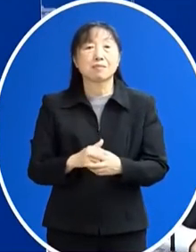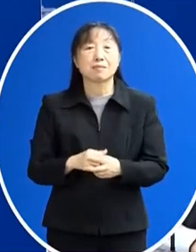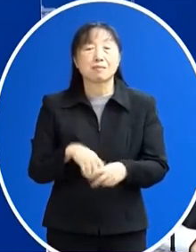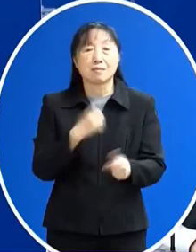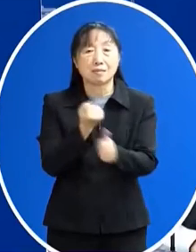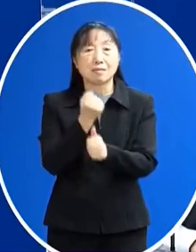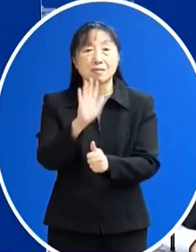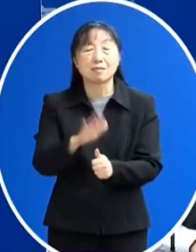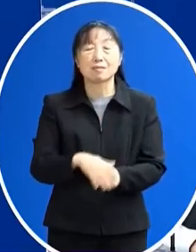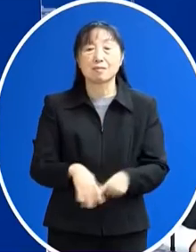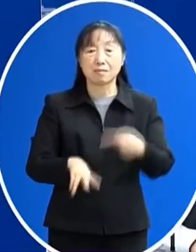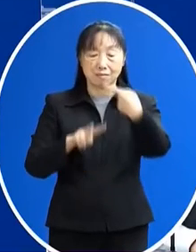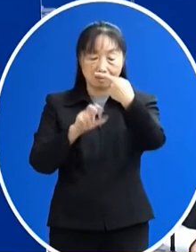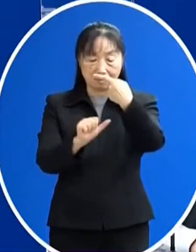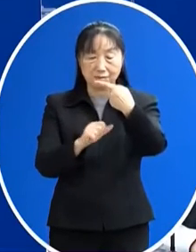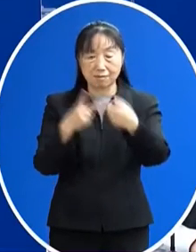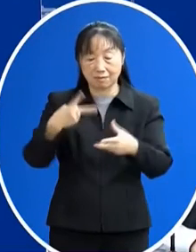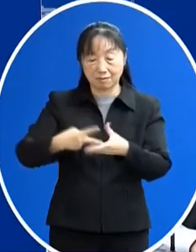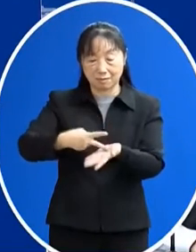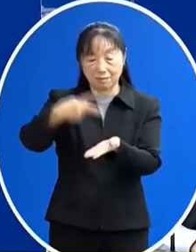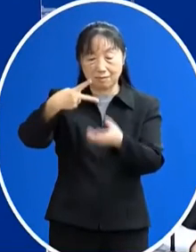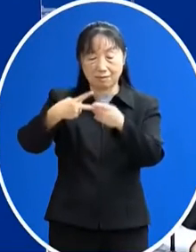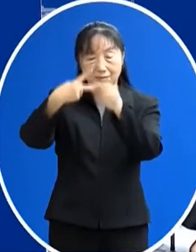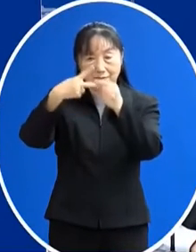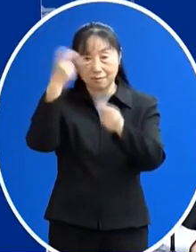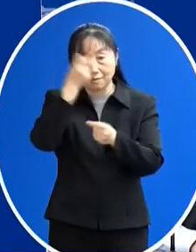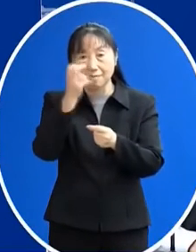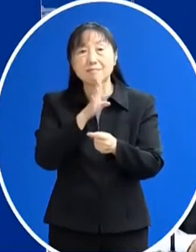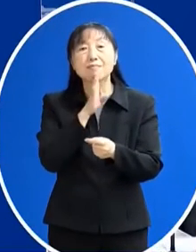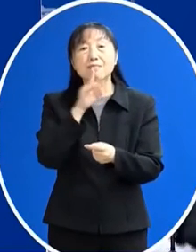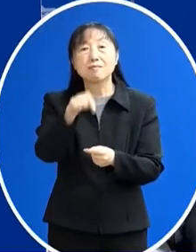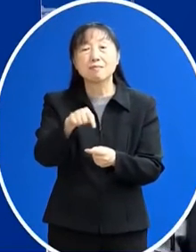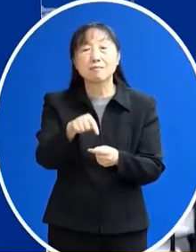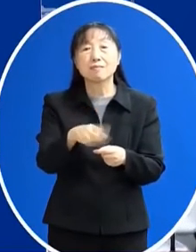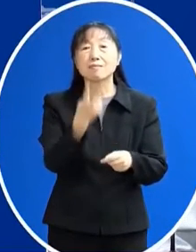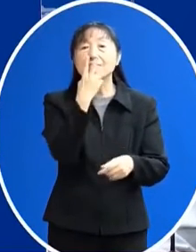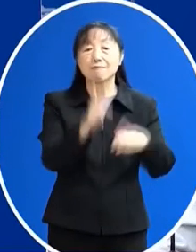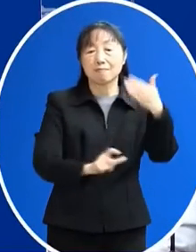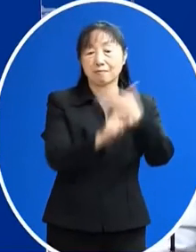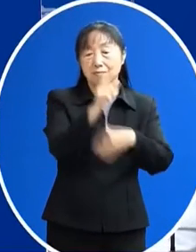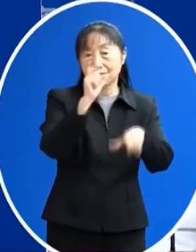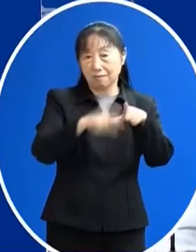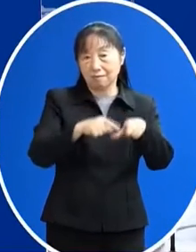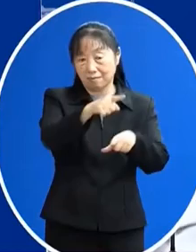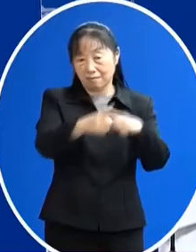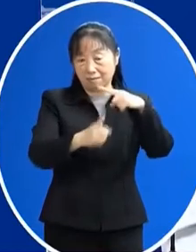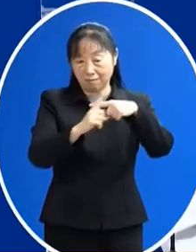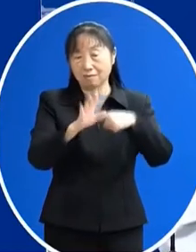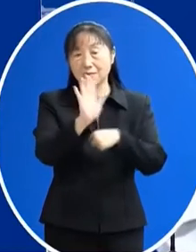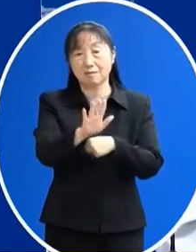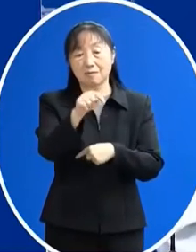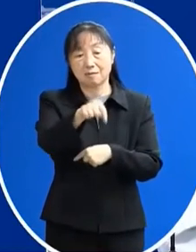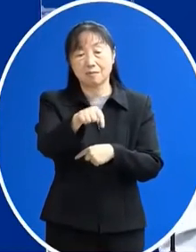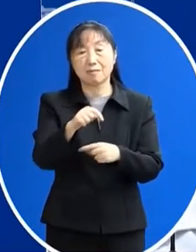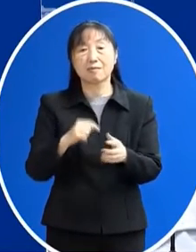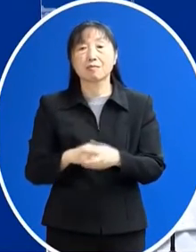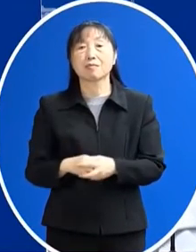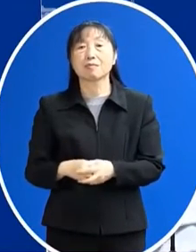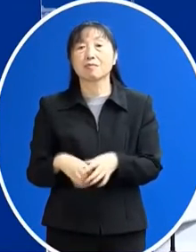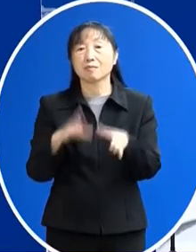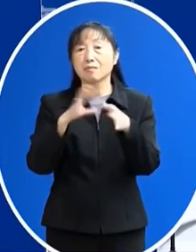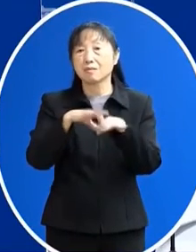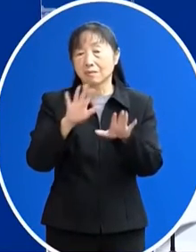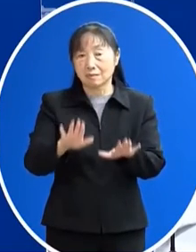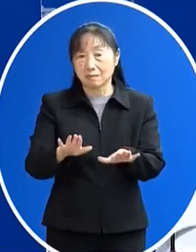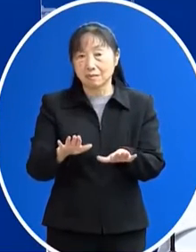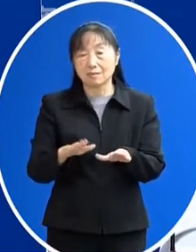是在1月25号二采之后的确诊都是发生在雅旭公司，那所以这个也可以显示说现在